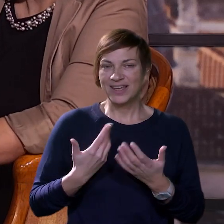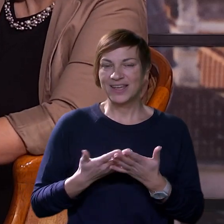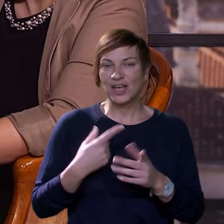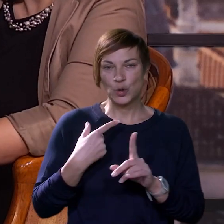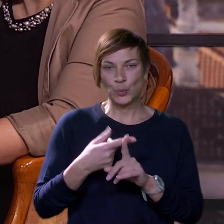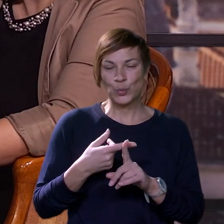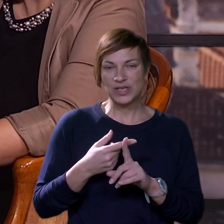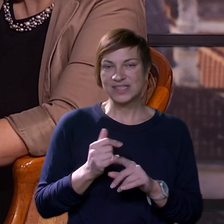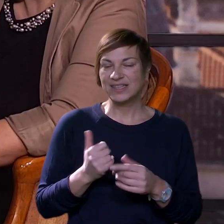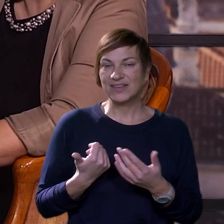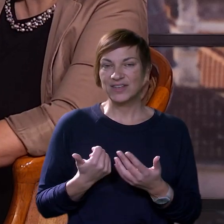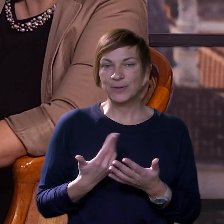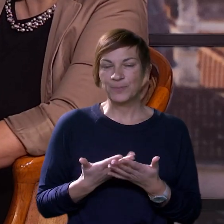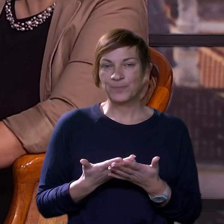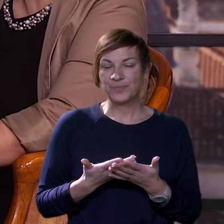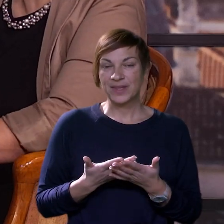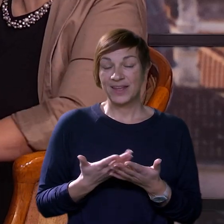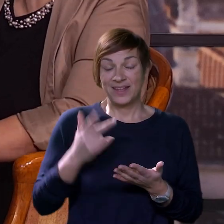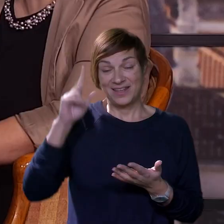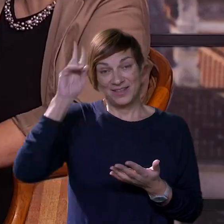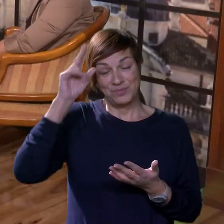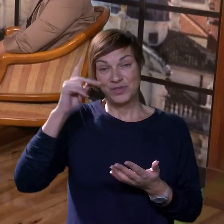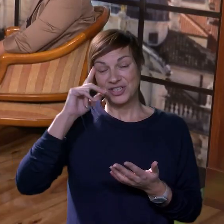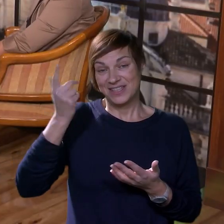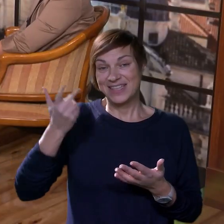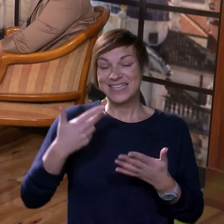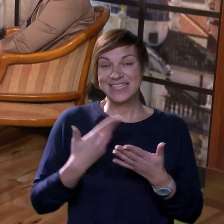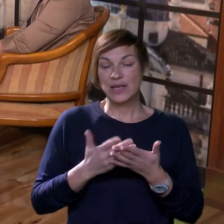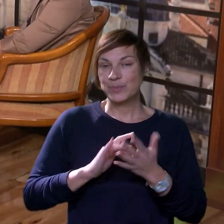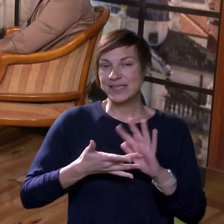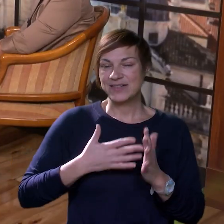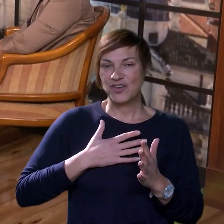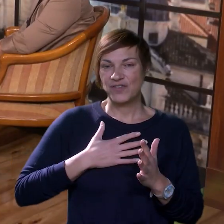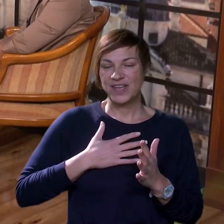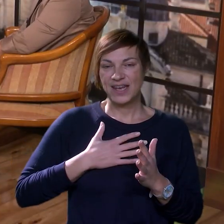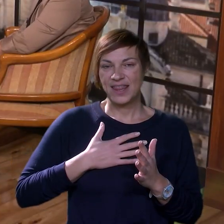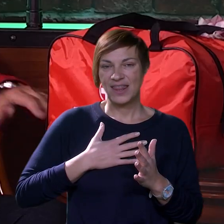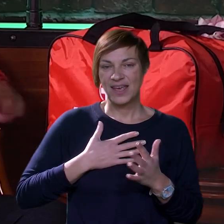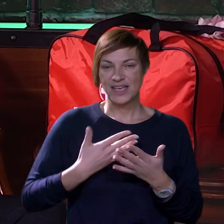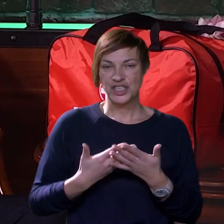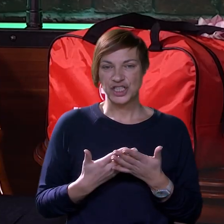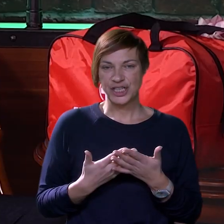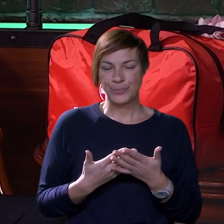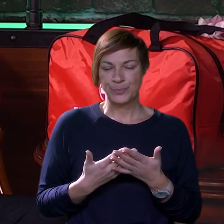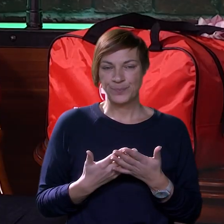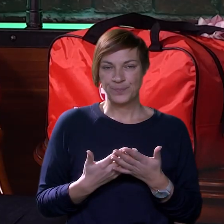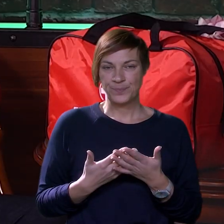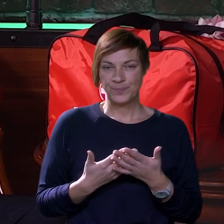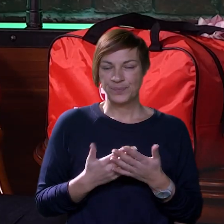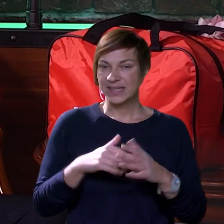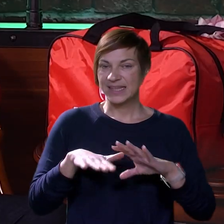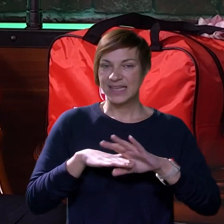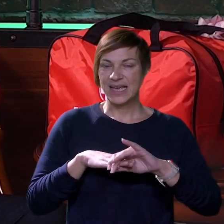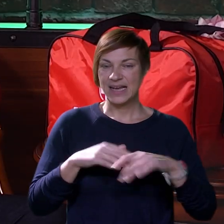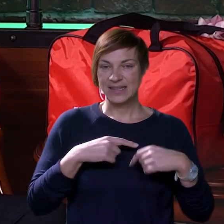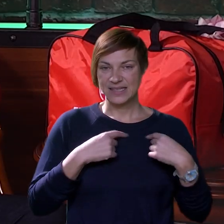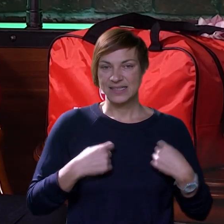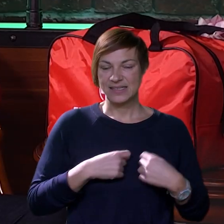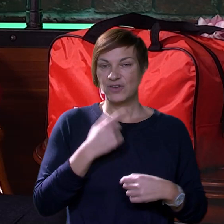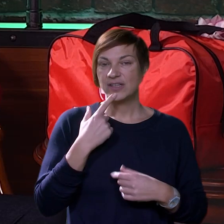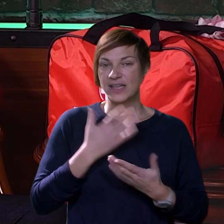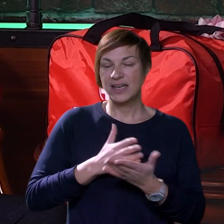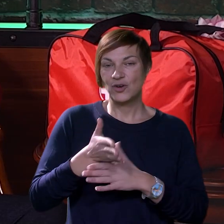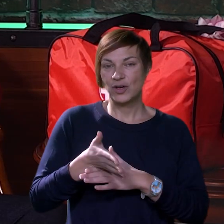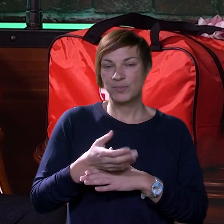reagiraju, pozitivni super, su super. Neke možete zamisliti da, posebne povratne informacije. Jesu, svi ovi naši znači, djelatnici i volonteri